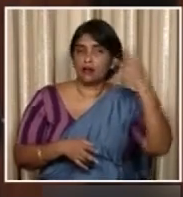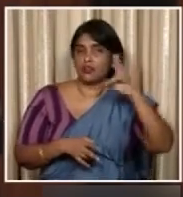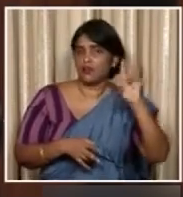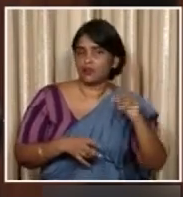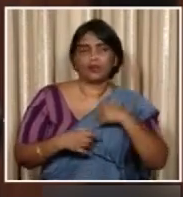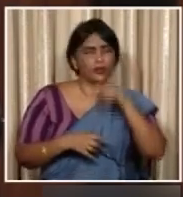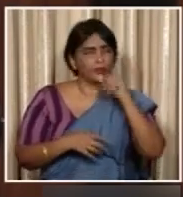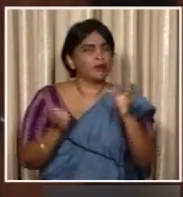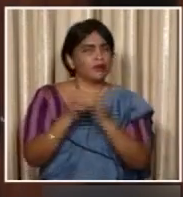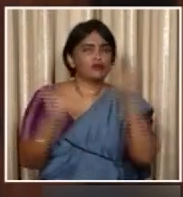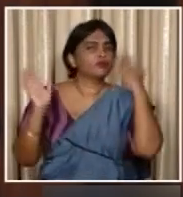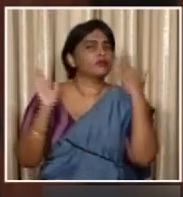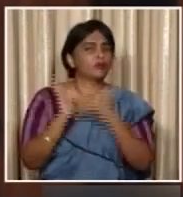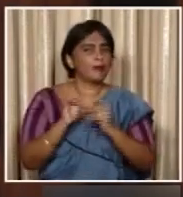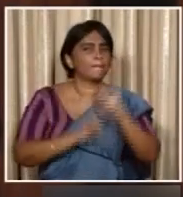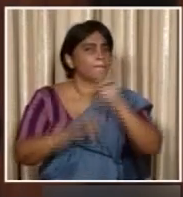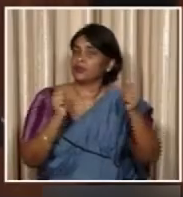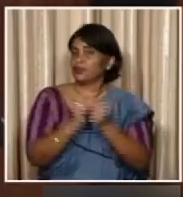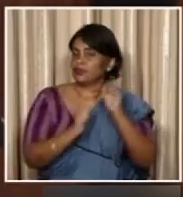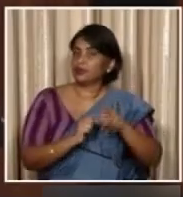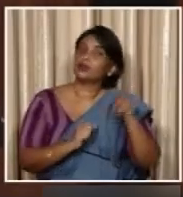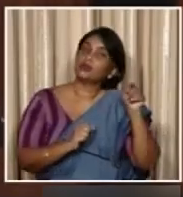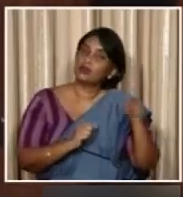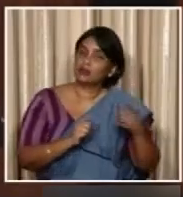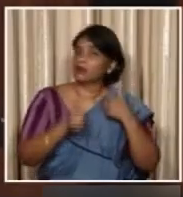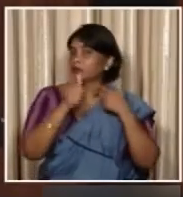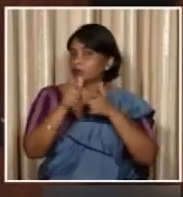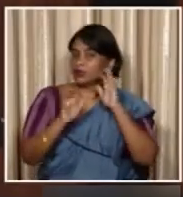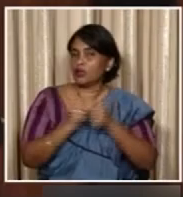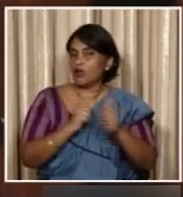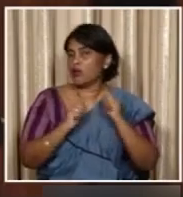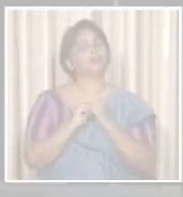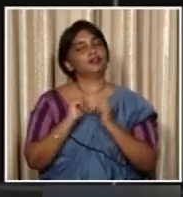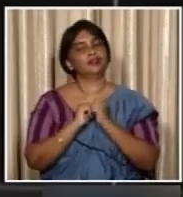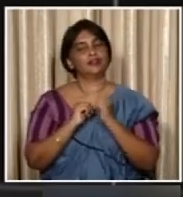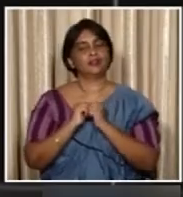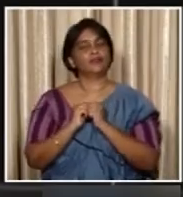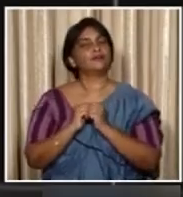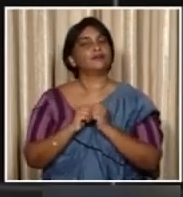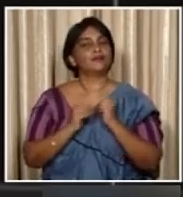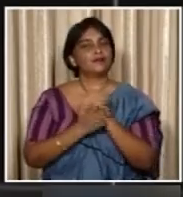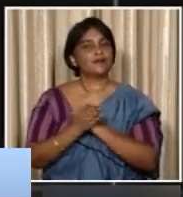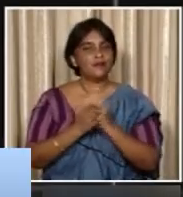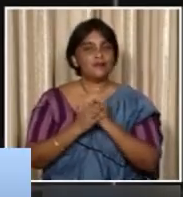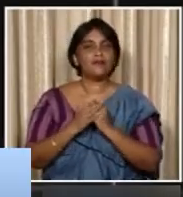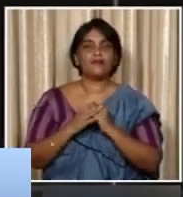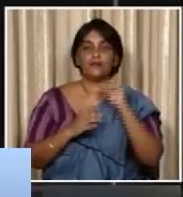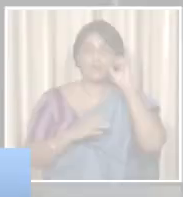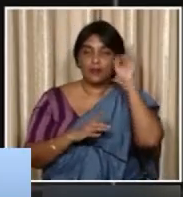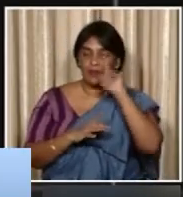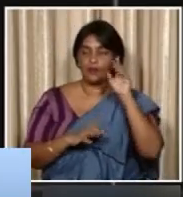මම මේ කණ්ඩායමක් පිළිබඳව මම මේ පාර්ලිමේන්තුව තුළ මම කිව්වා. මේ වෙඩි තැබීම මොකටද කරන්න ගියේ කියන එක ගැන අපි දන්නේ නැහැ. හැම උදේම අම්මා බුදු